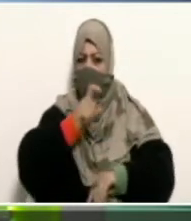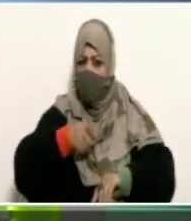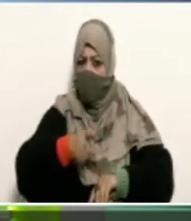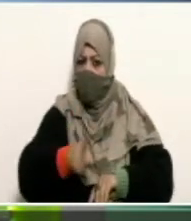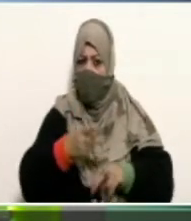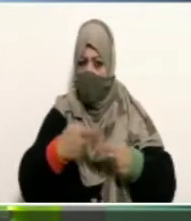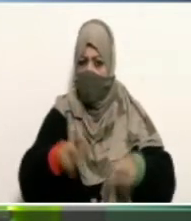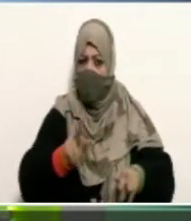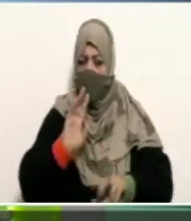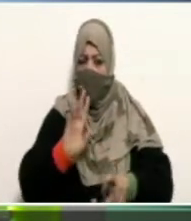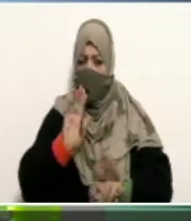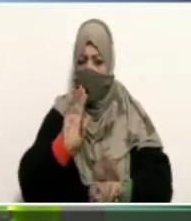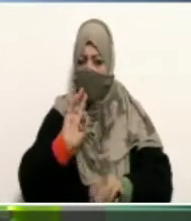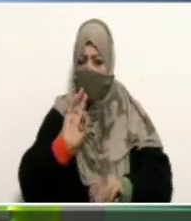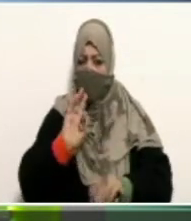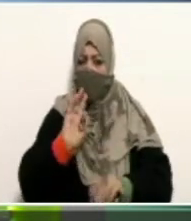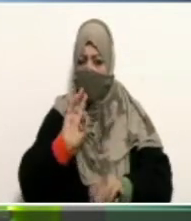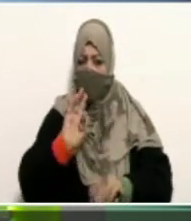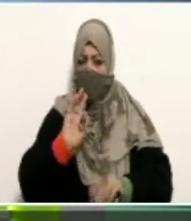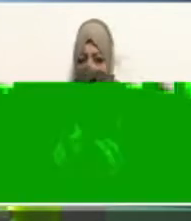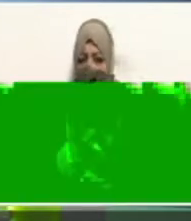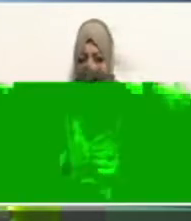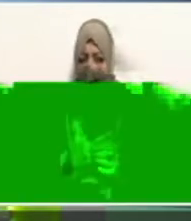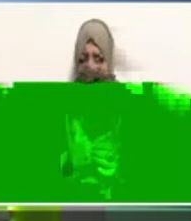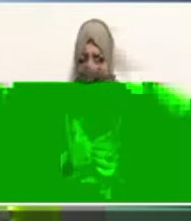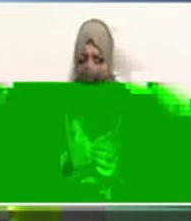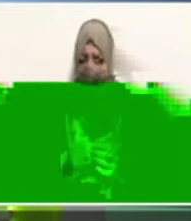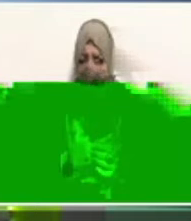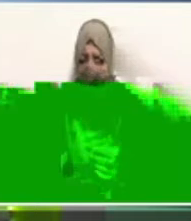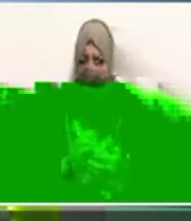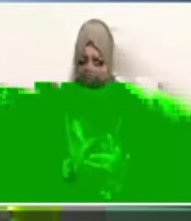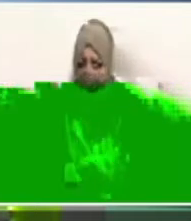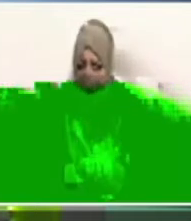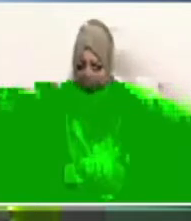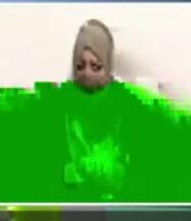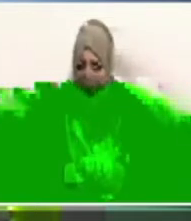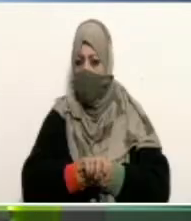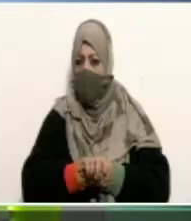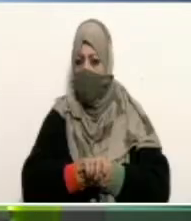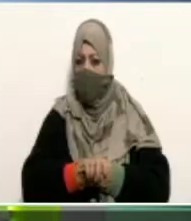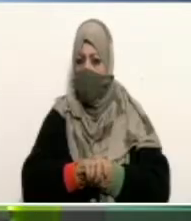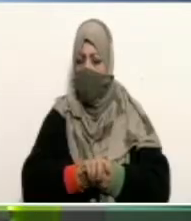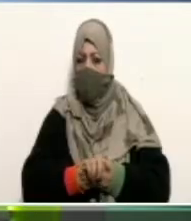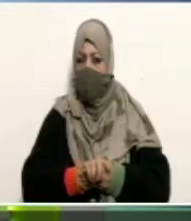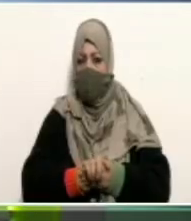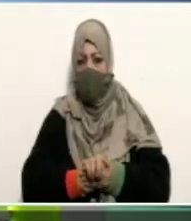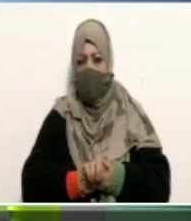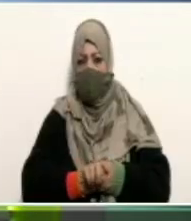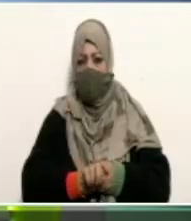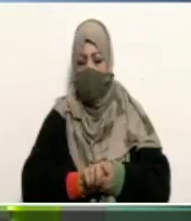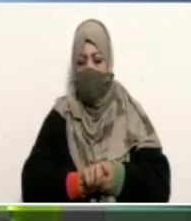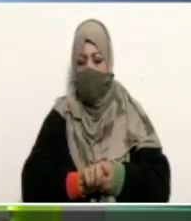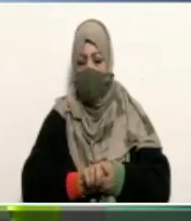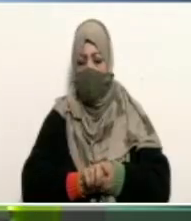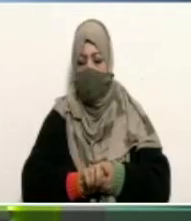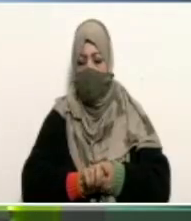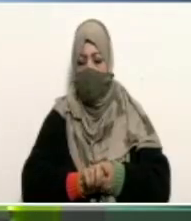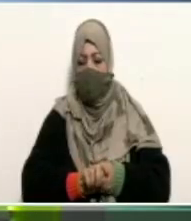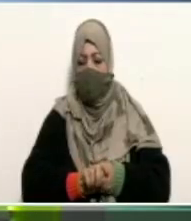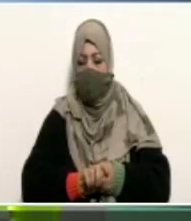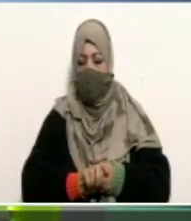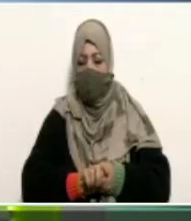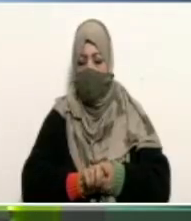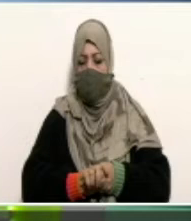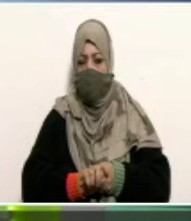انت يا اخوي علي لو كنت معي على الهاتف تسمعني الان، يعني انت شو علاقتك